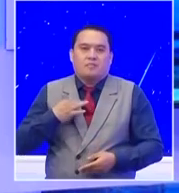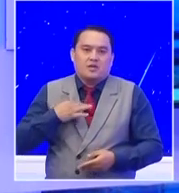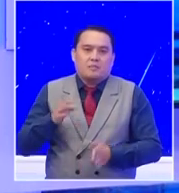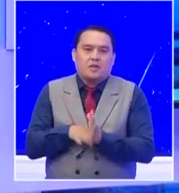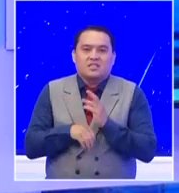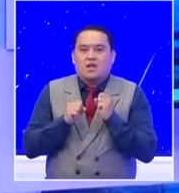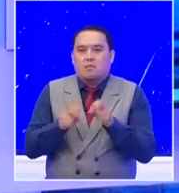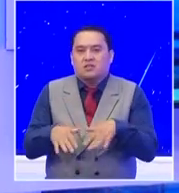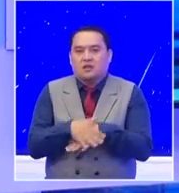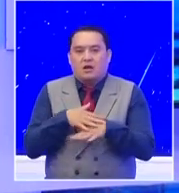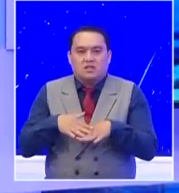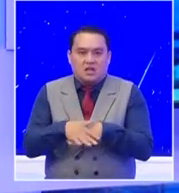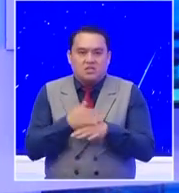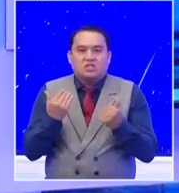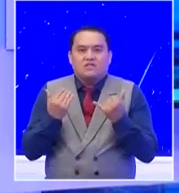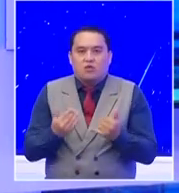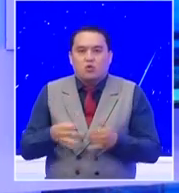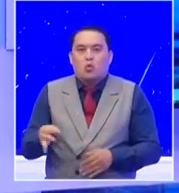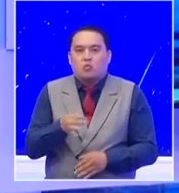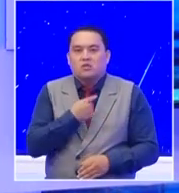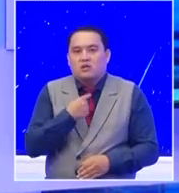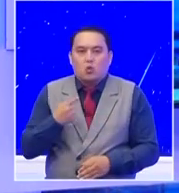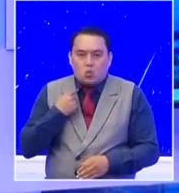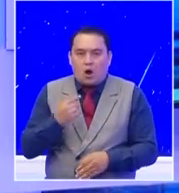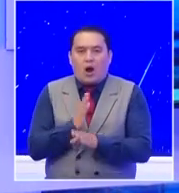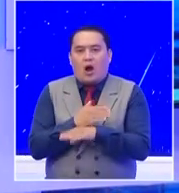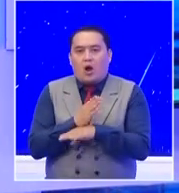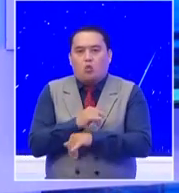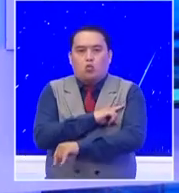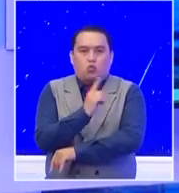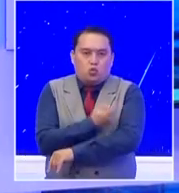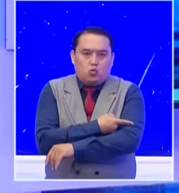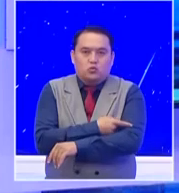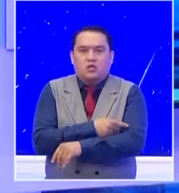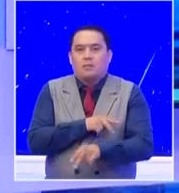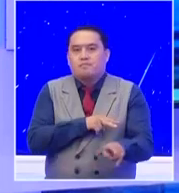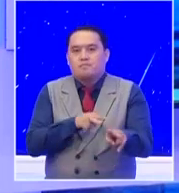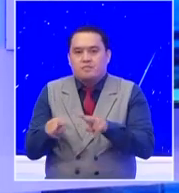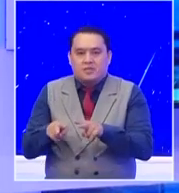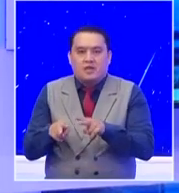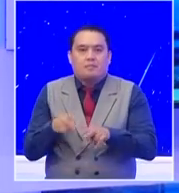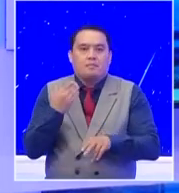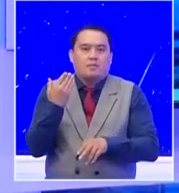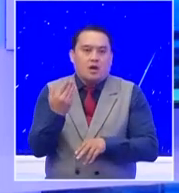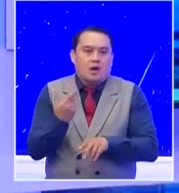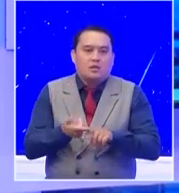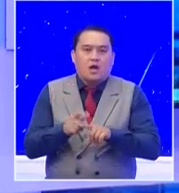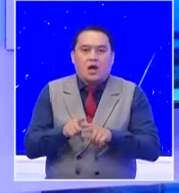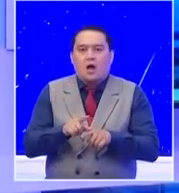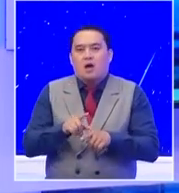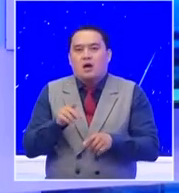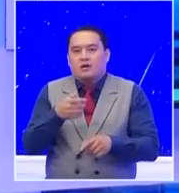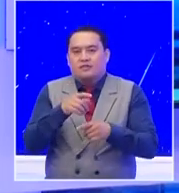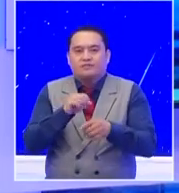мерами безопасности населения. На сегодня по области в Талдыкургане и Капшигае усилены карантинные меры. Это